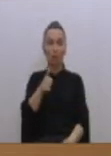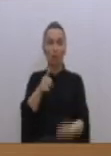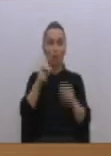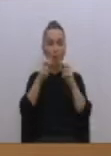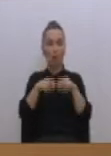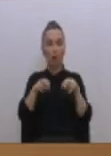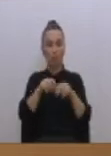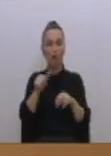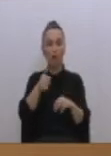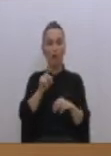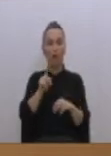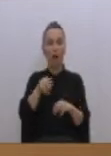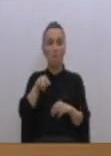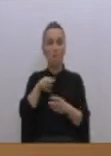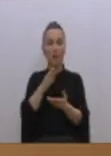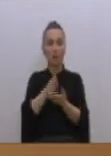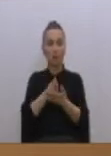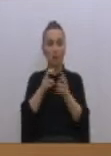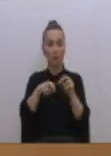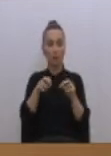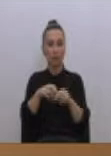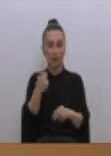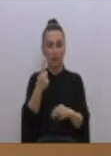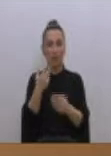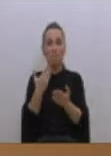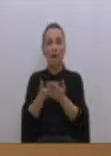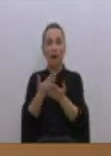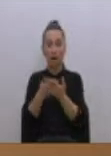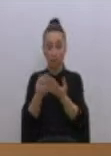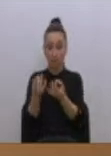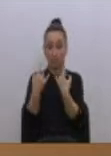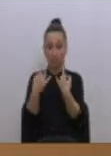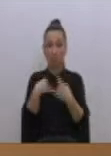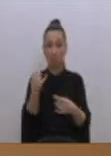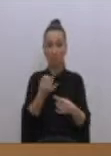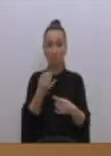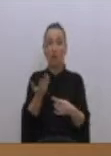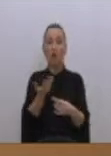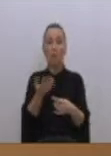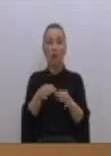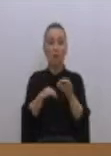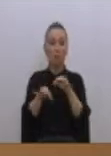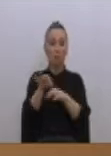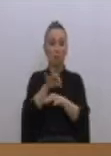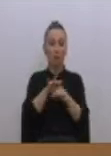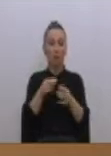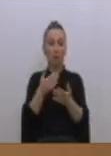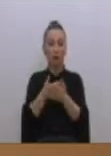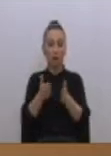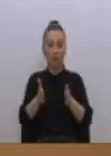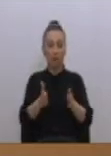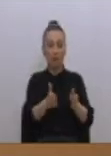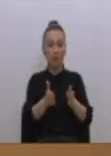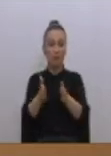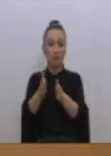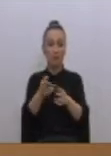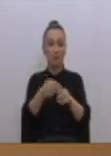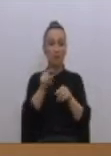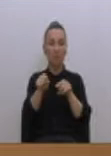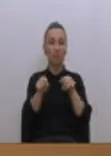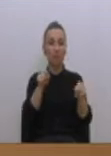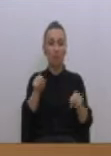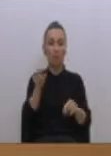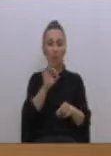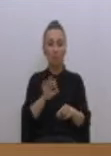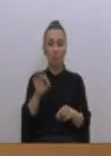რა მეთოდიკით ამოწმებთ და ერთი მაგალითი მომიყვანეთ რომელიმე პროექტზე მაგალითად გზის ამადამ